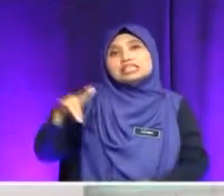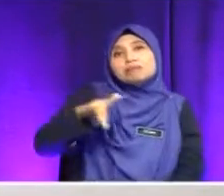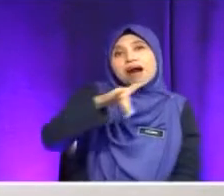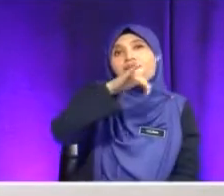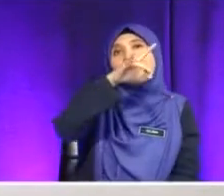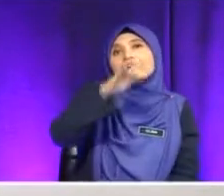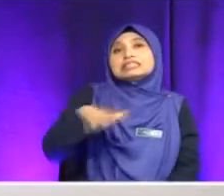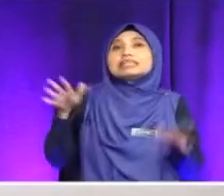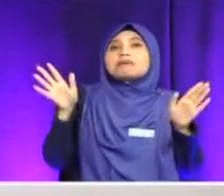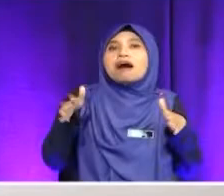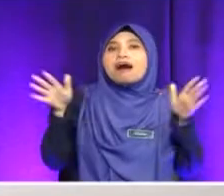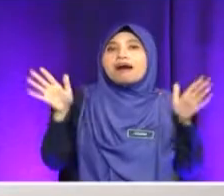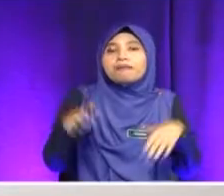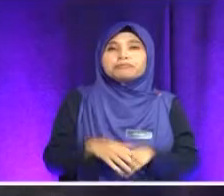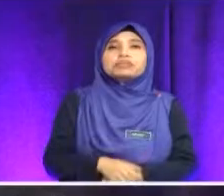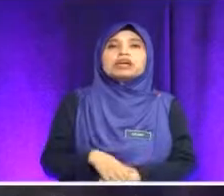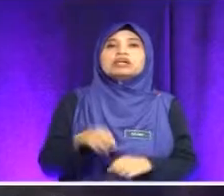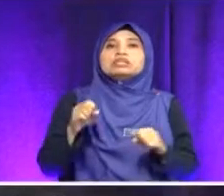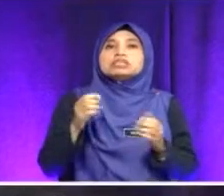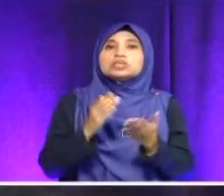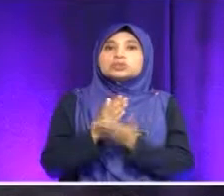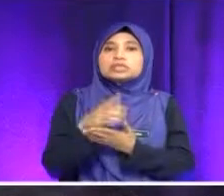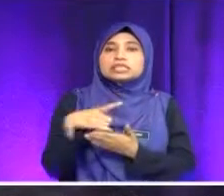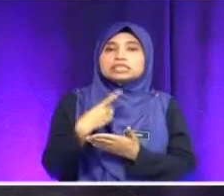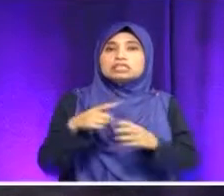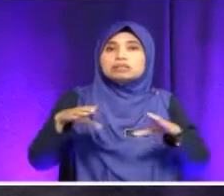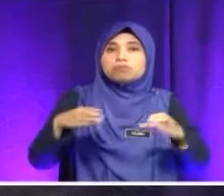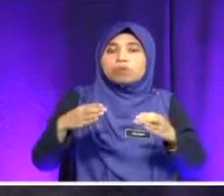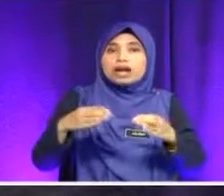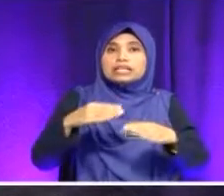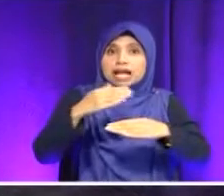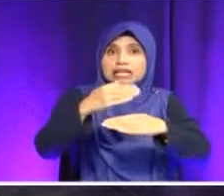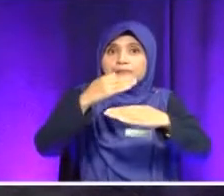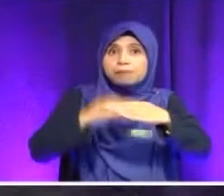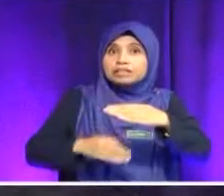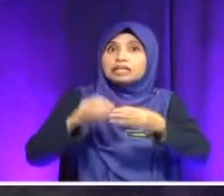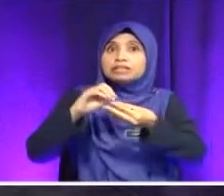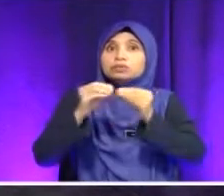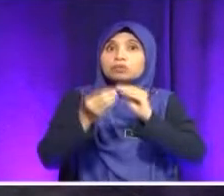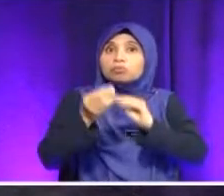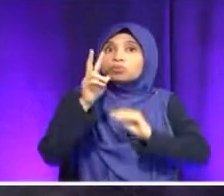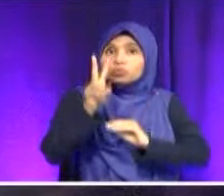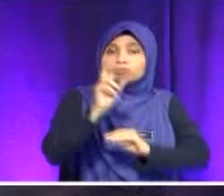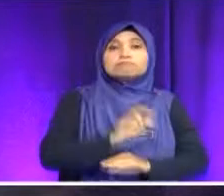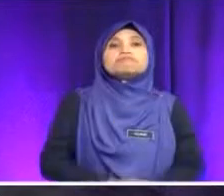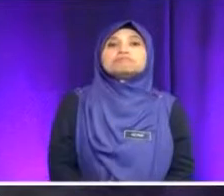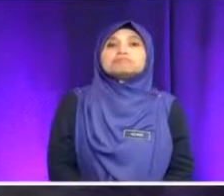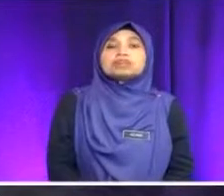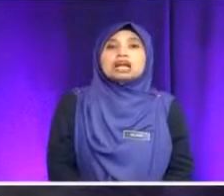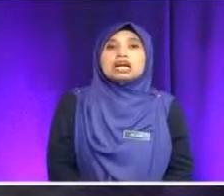kita boleh mulai Oke mula buat lipatan Yang kedua kita tengok